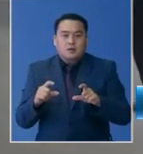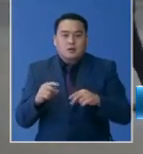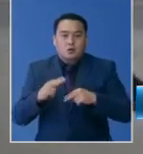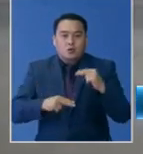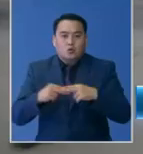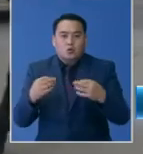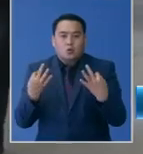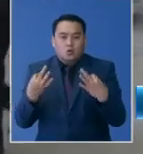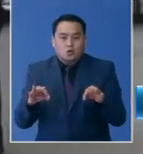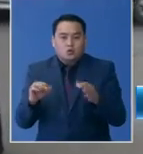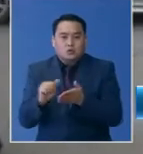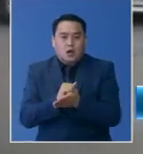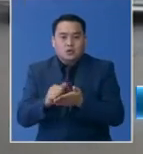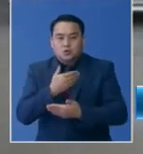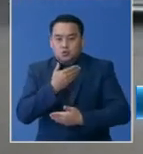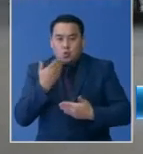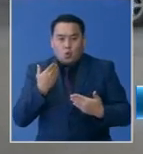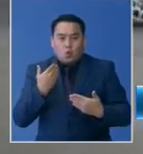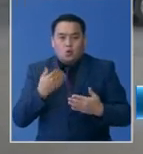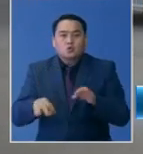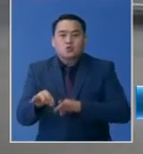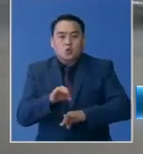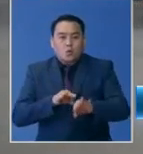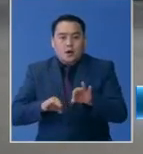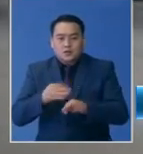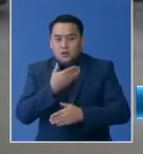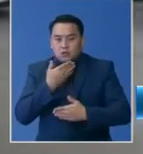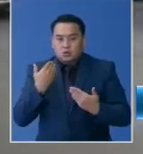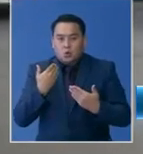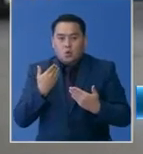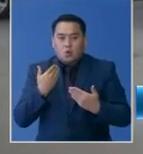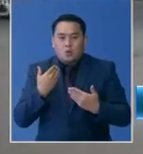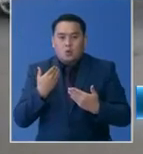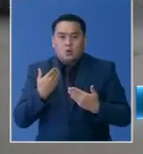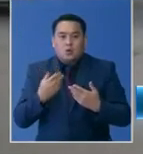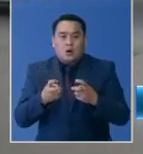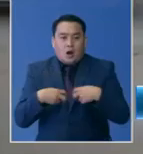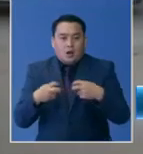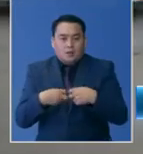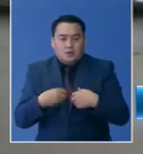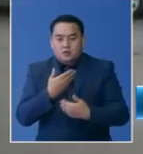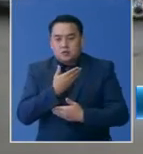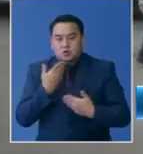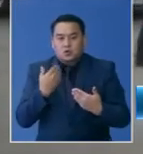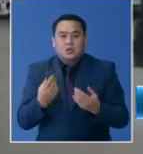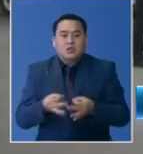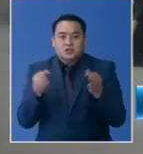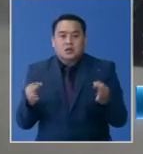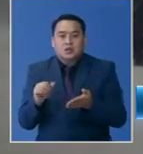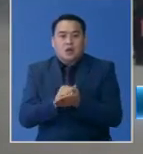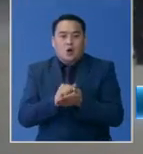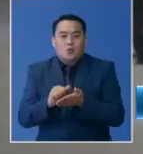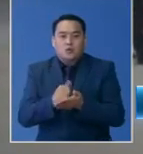құрылысқа рұқсаты болған жоқ. Жобасы да болған жоқ. Сараптамасы да болған жоқ. Ешқандай құжаттар болмағандықтан